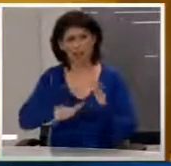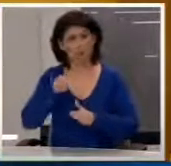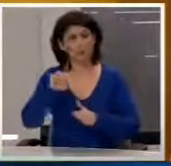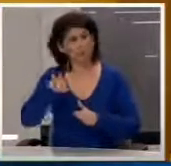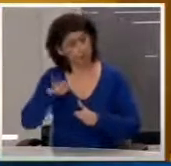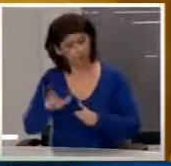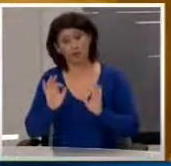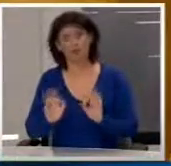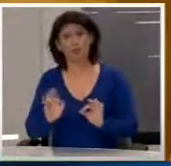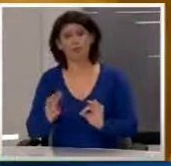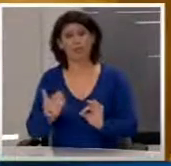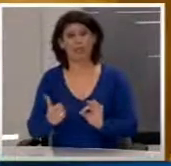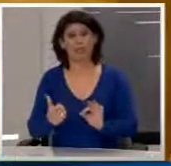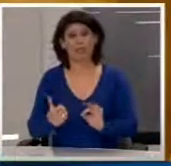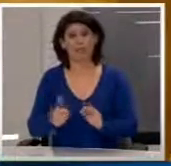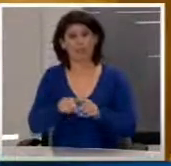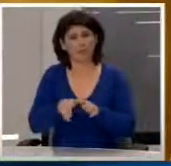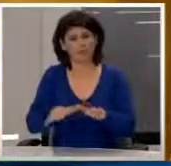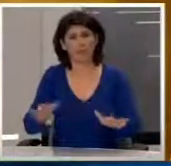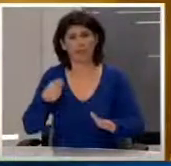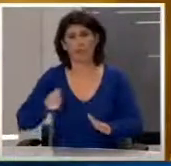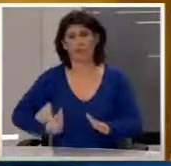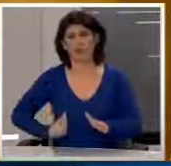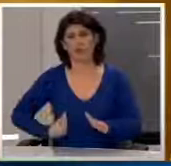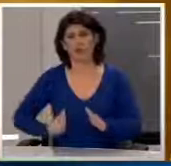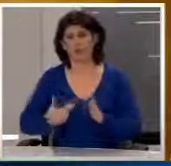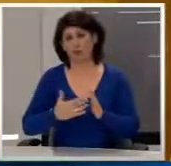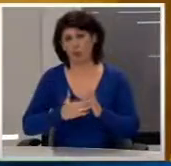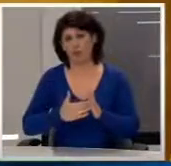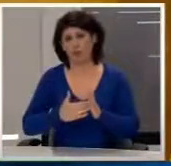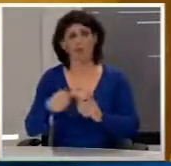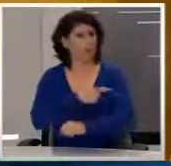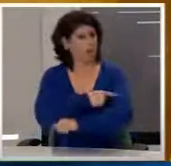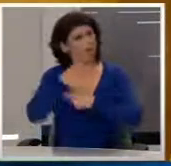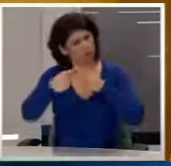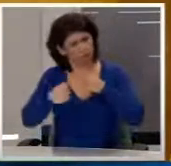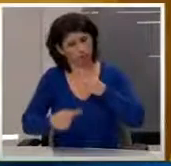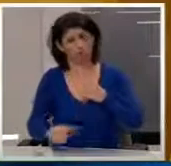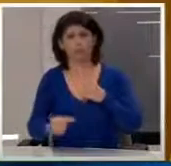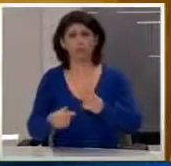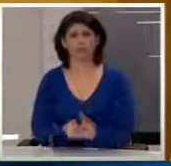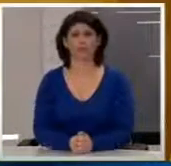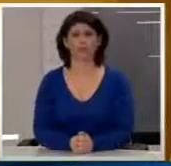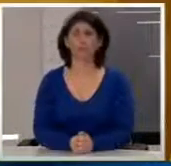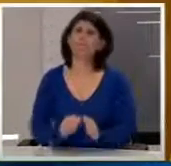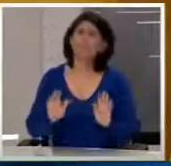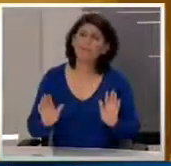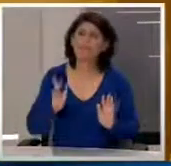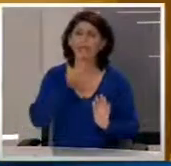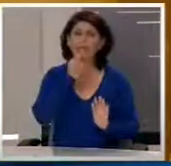προφανώς και σε δημόσιους λειτουργούς πέρα από τα πολιτικά πρόσωπα, μιας, θα